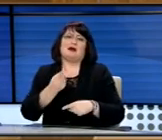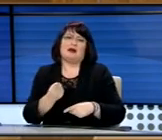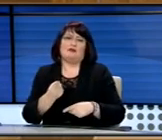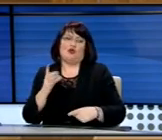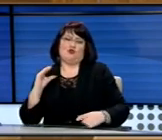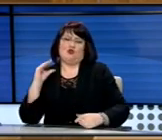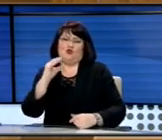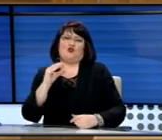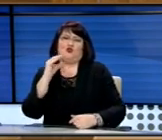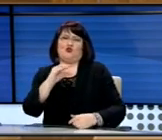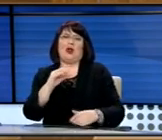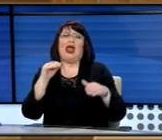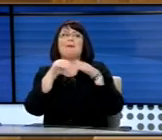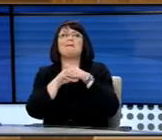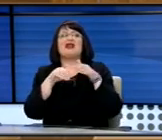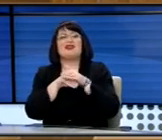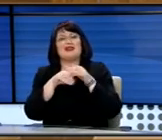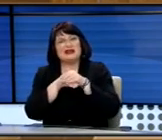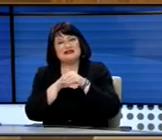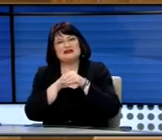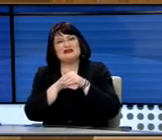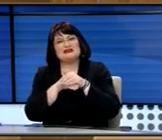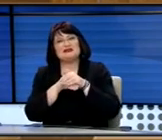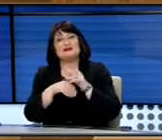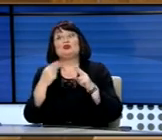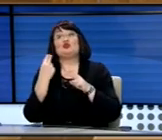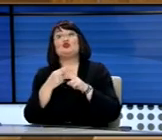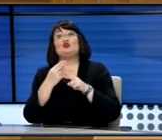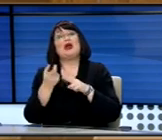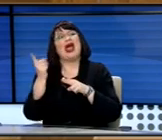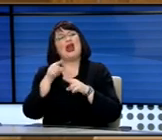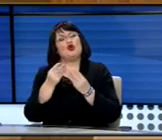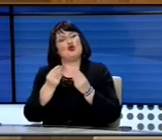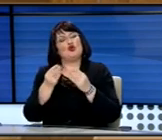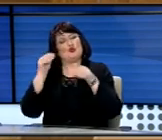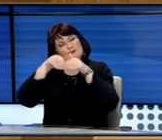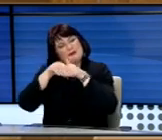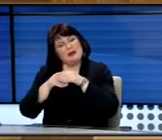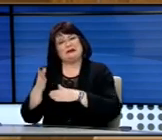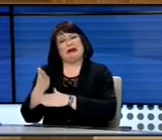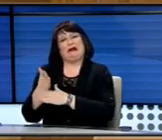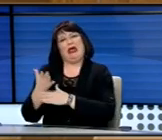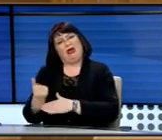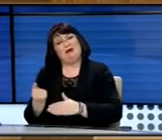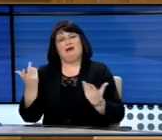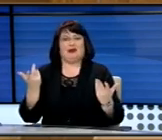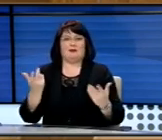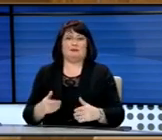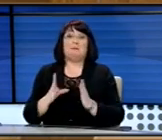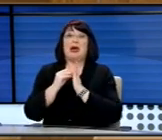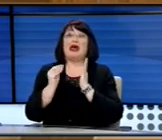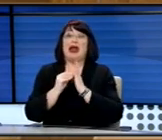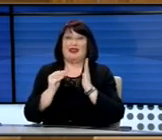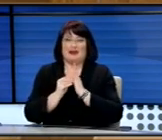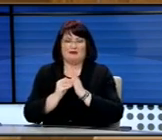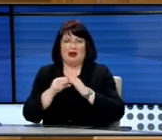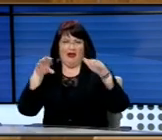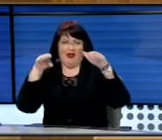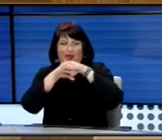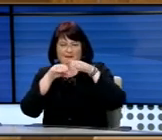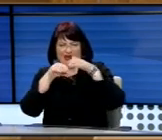των επενδύσεων κρύβει ορισμένες κρίσιμες άλλες πλευρές. Κρύβει, για παράδειγμα, ότι μεγάλος όγκος